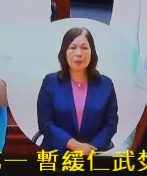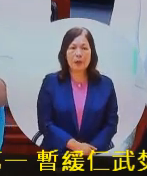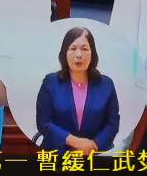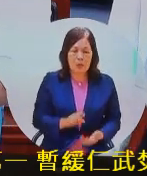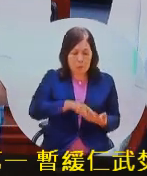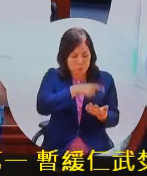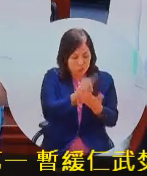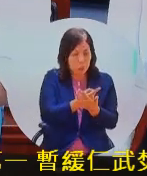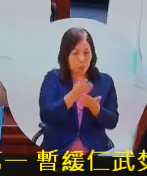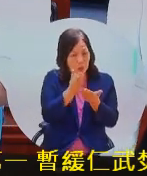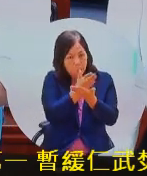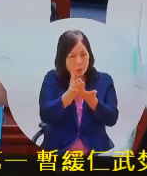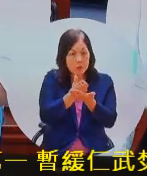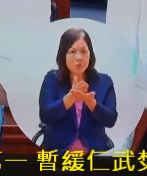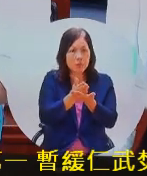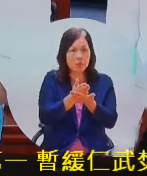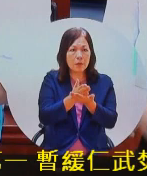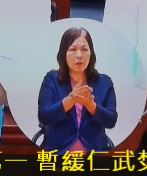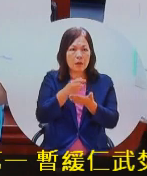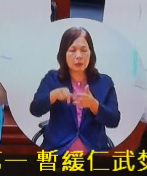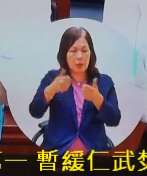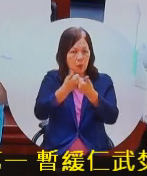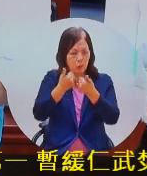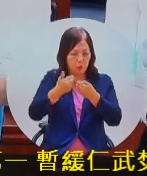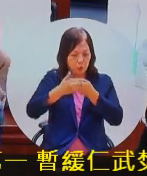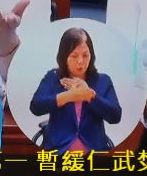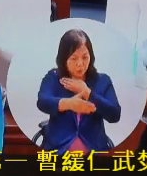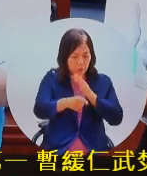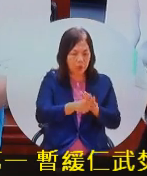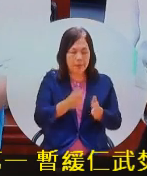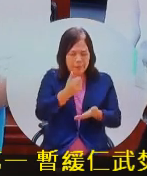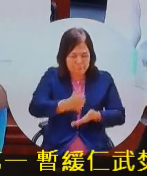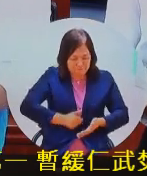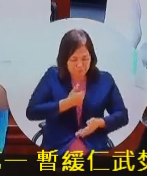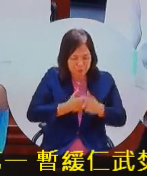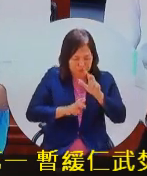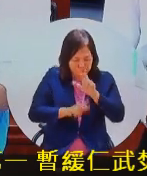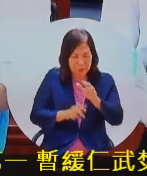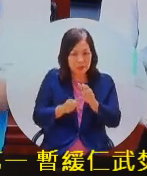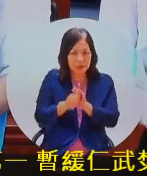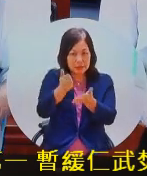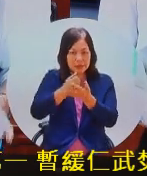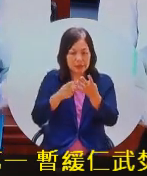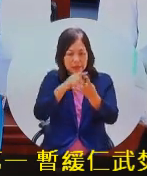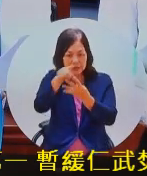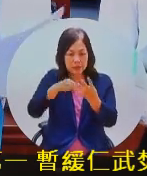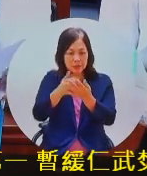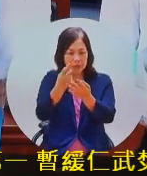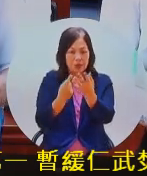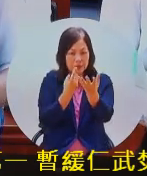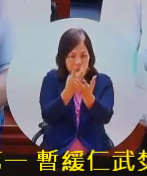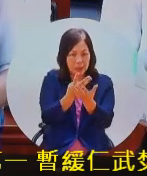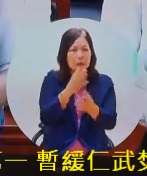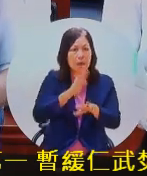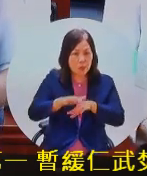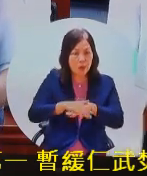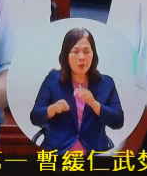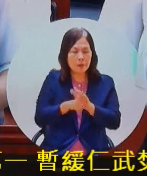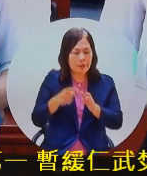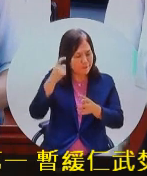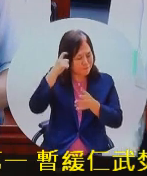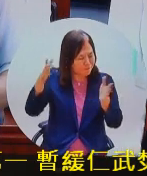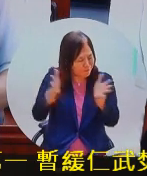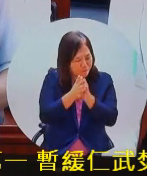评估， 是 那在公听会的过程，诚恳邀请四位议员一起参加。 好，谢谢。 让我们来集思广益。